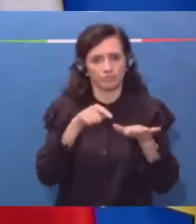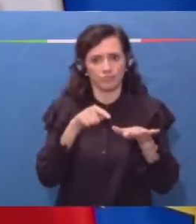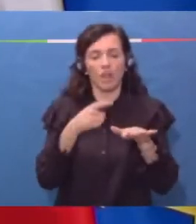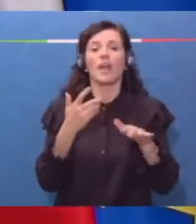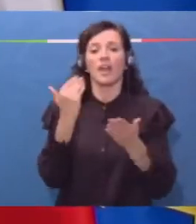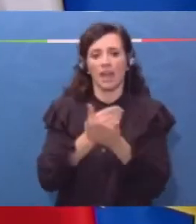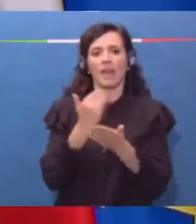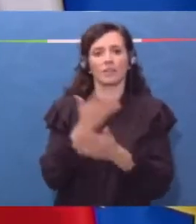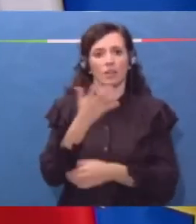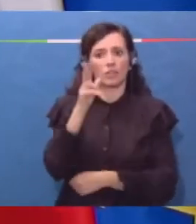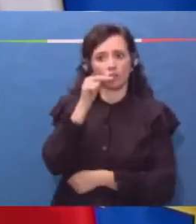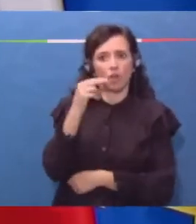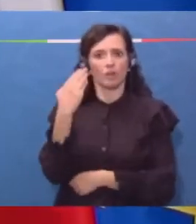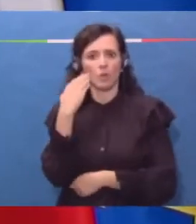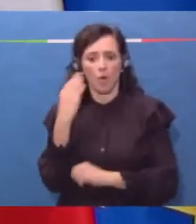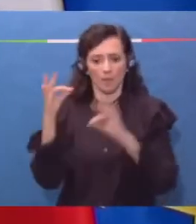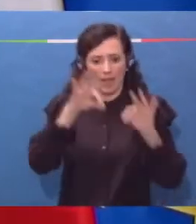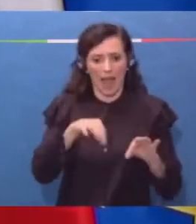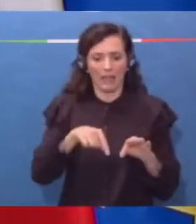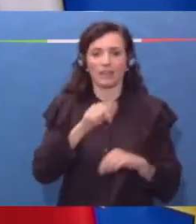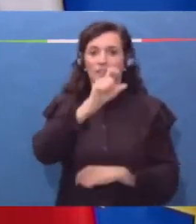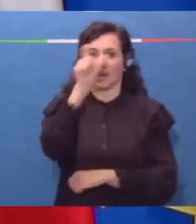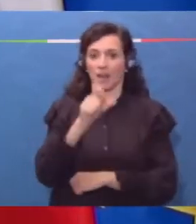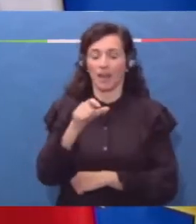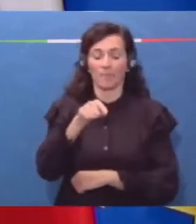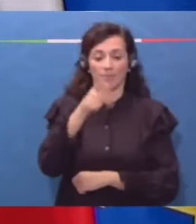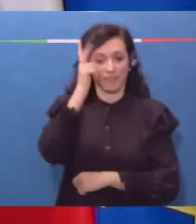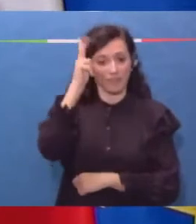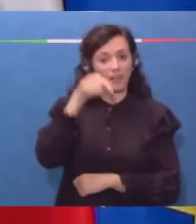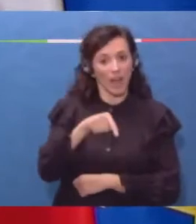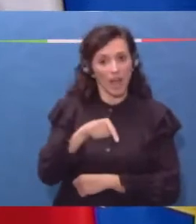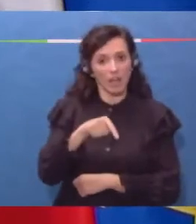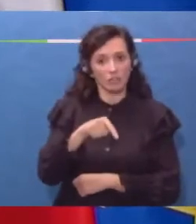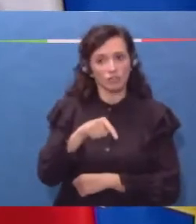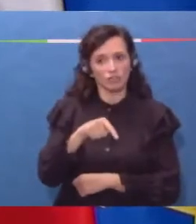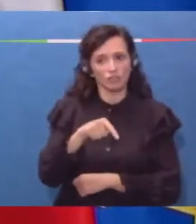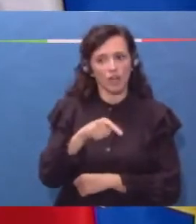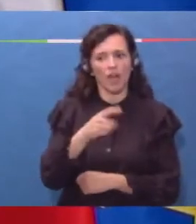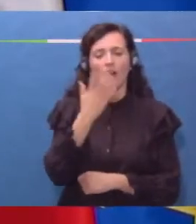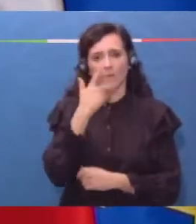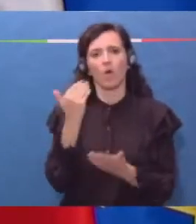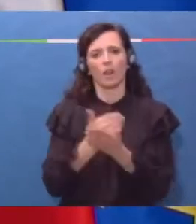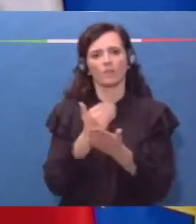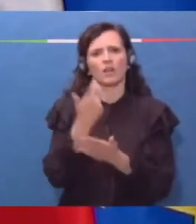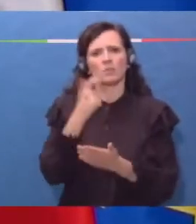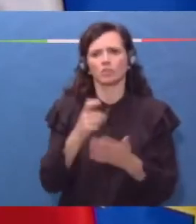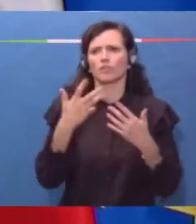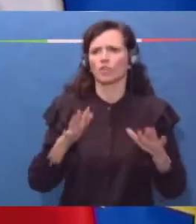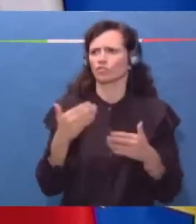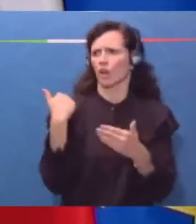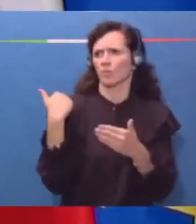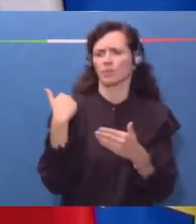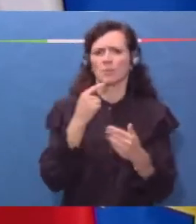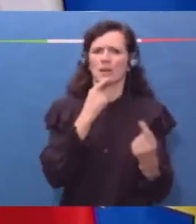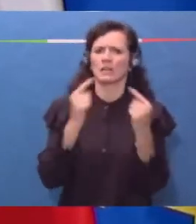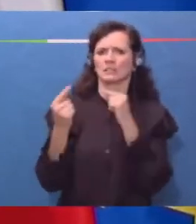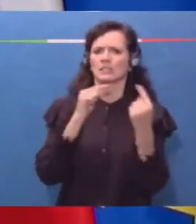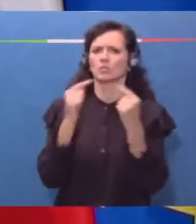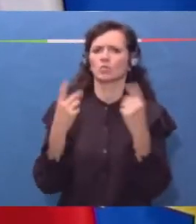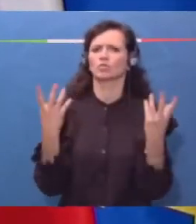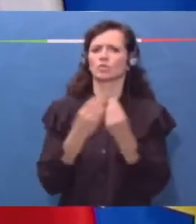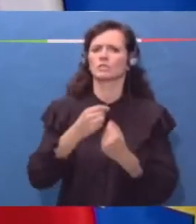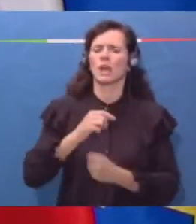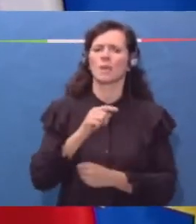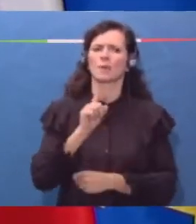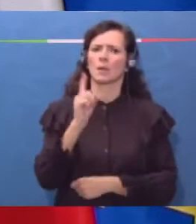donne, questi uomini arrivino sul nostro territorio, perché è già troppo tardi quando ci sono. Ho discusso qualche giorno fa col primo ministro Johnson in